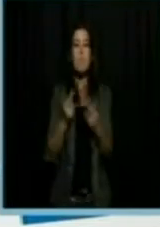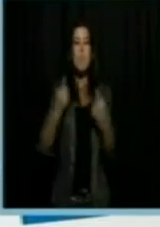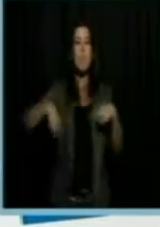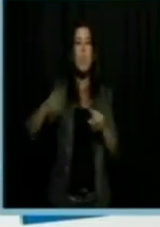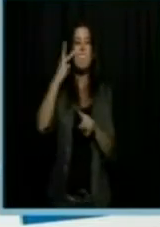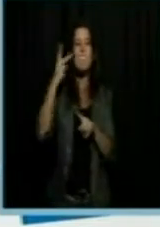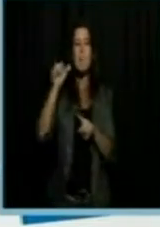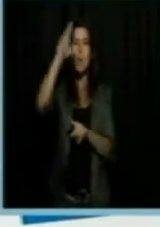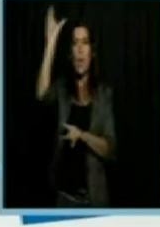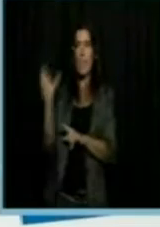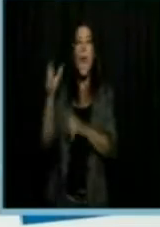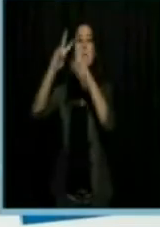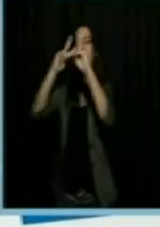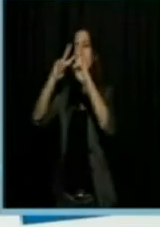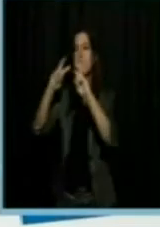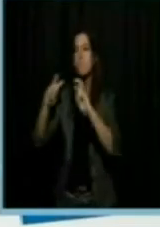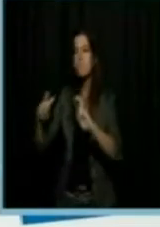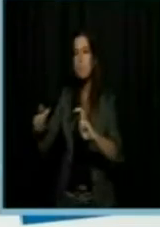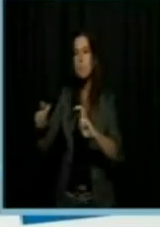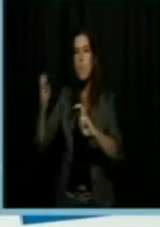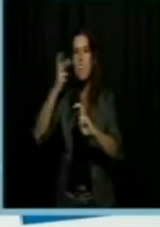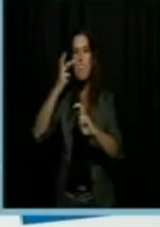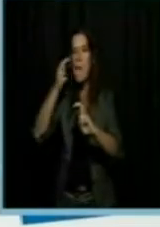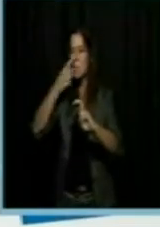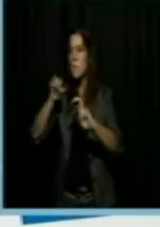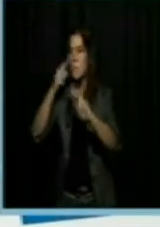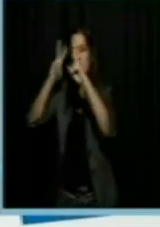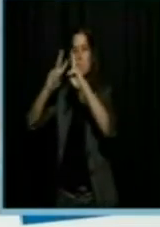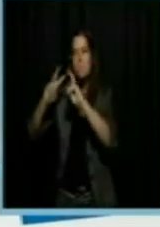soltanto una penisola, ma proviamo a guardare a fondo, facciamo una radiografia.